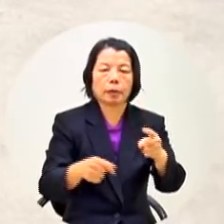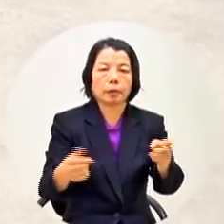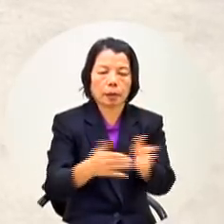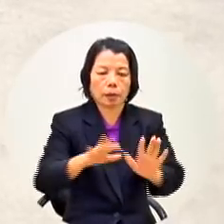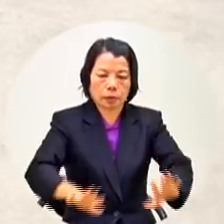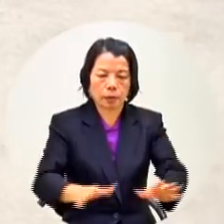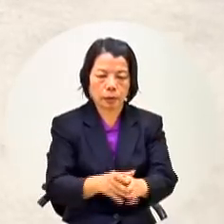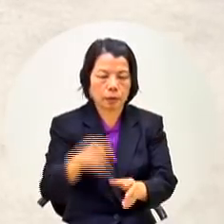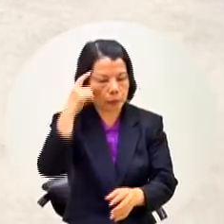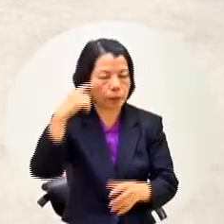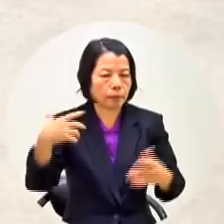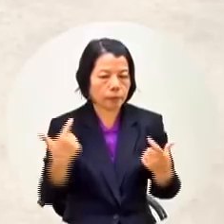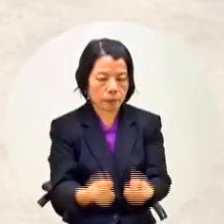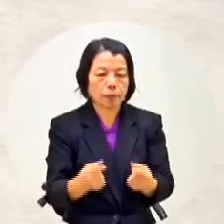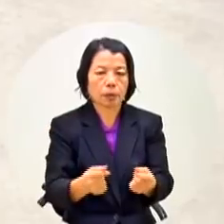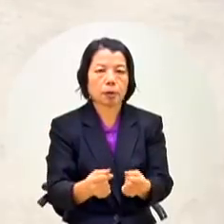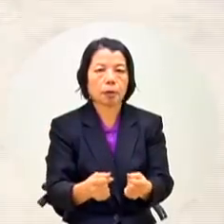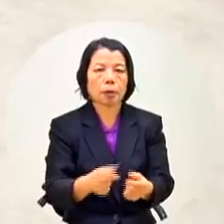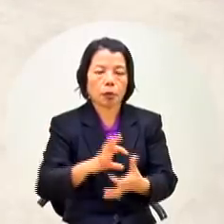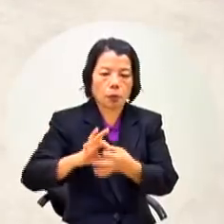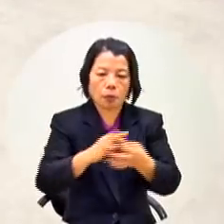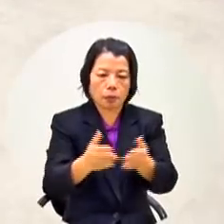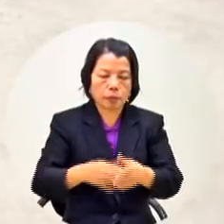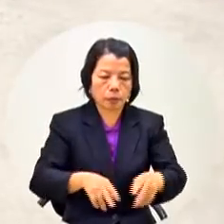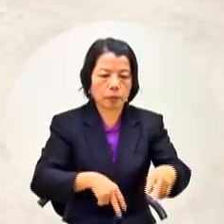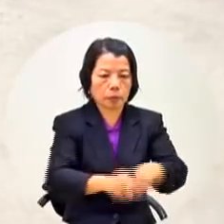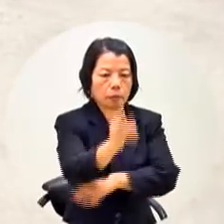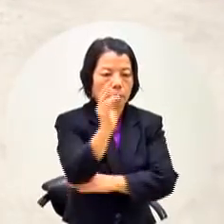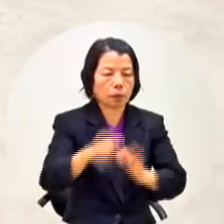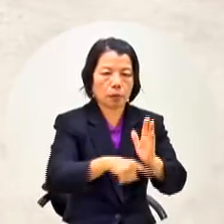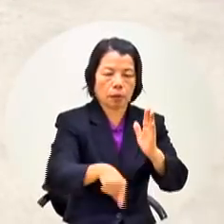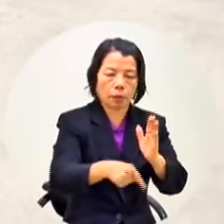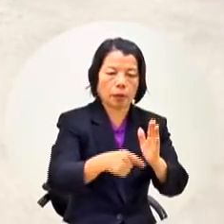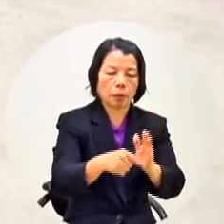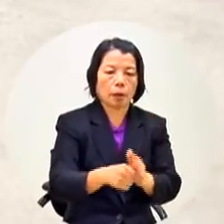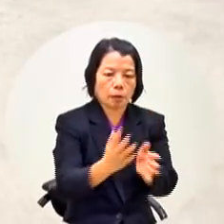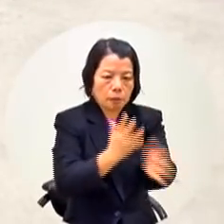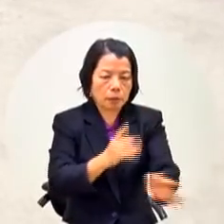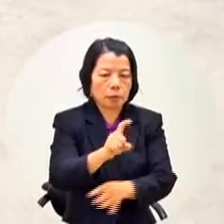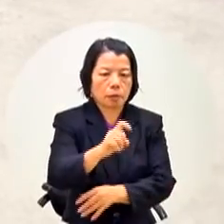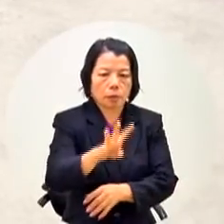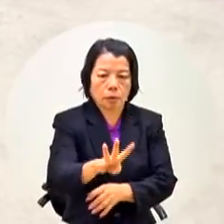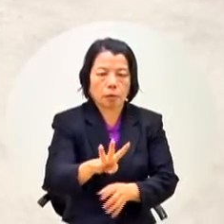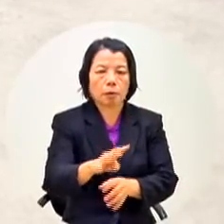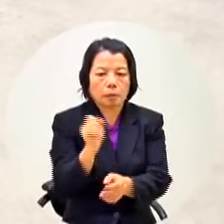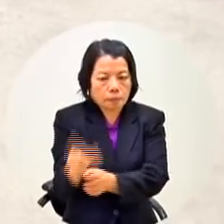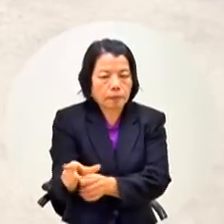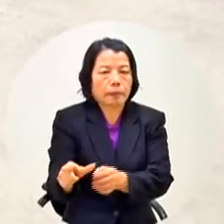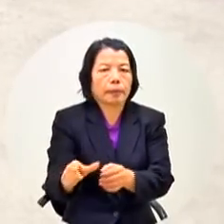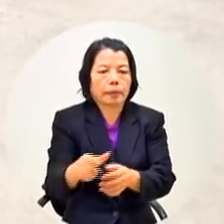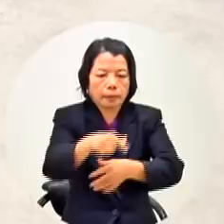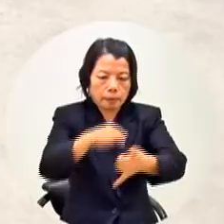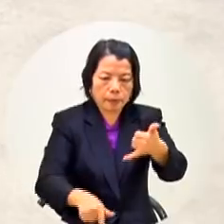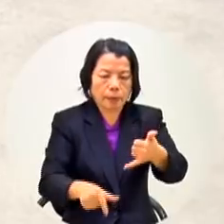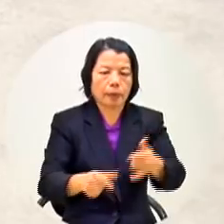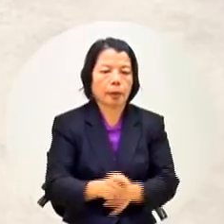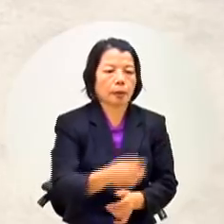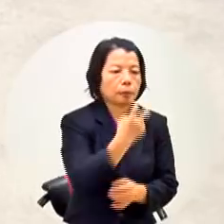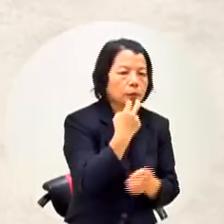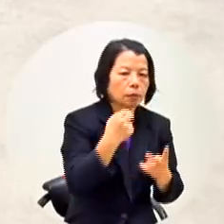建请行政院核定15列车购置案。那而且呢，把相关中央跟地方补助的费用也做了一个分